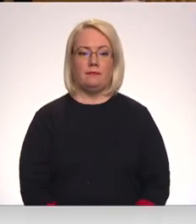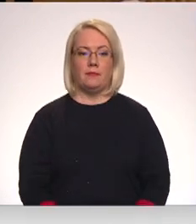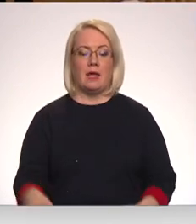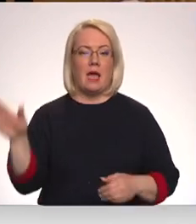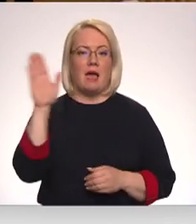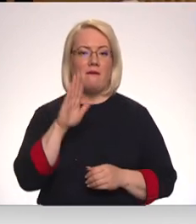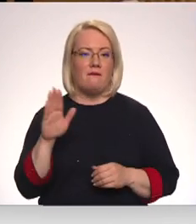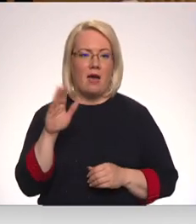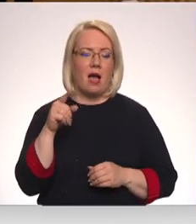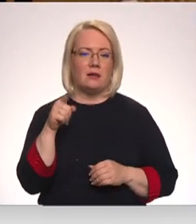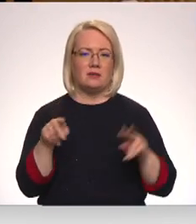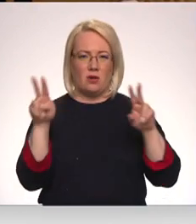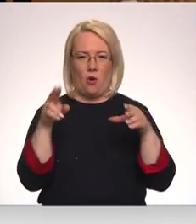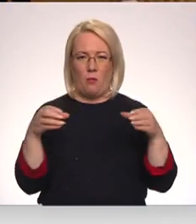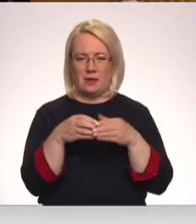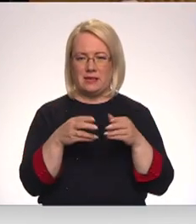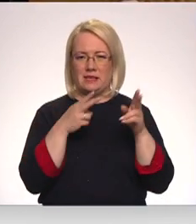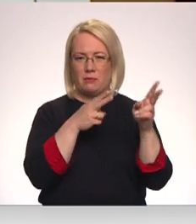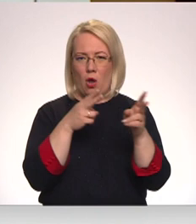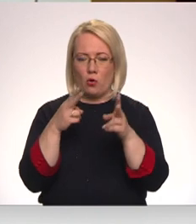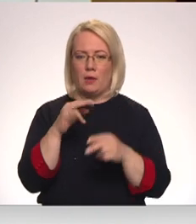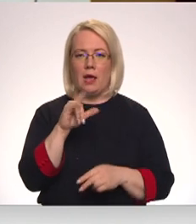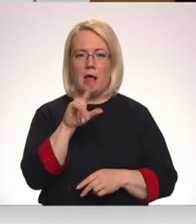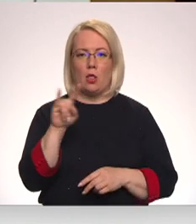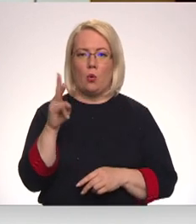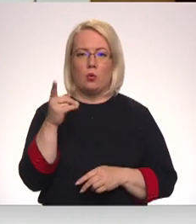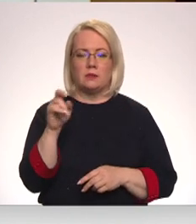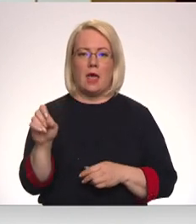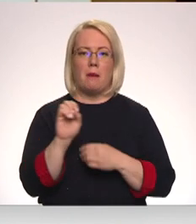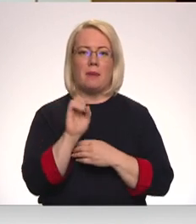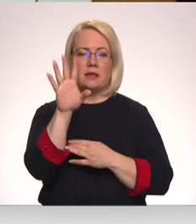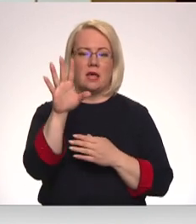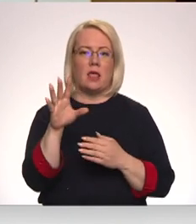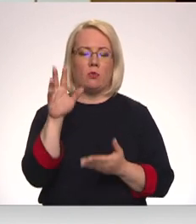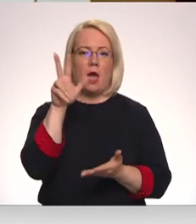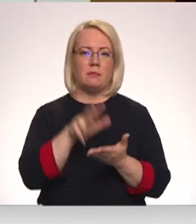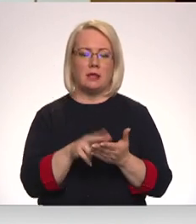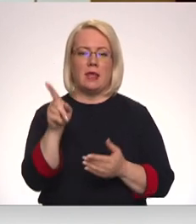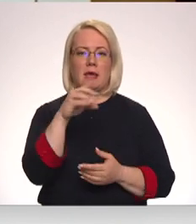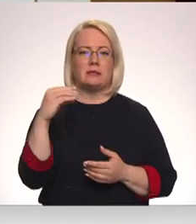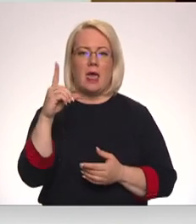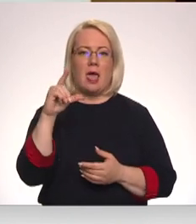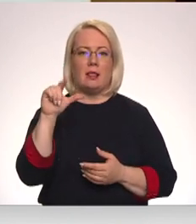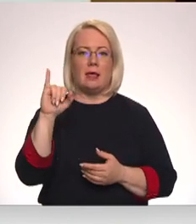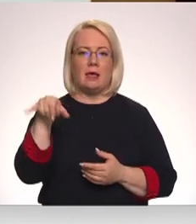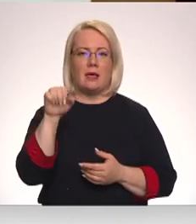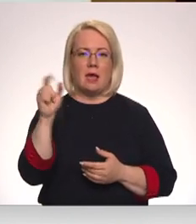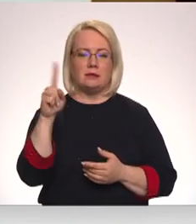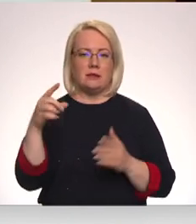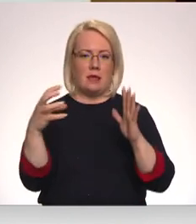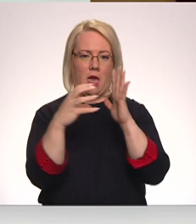Valsts heraldikas komisijas izbraukuma sēdē Ilūkstē šodien prezentēja un apstiprināja Sēlijas ģerboni.